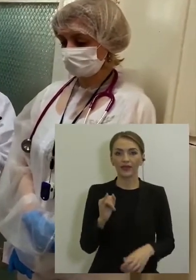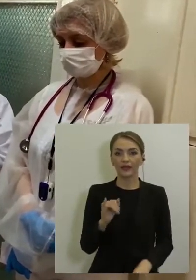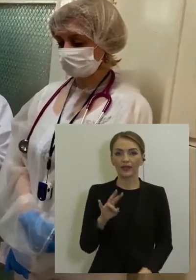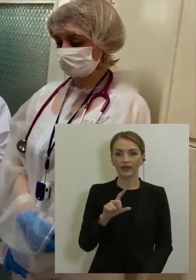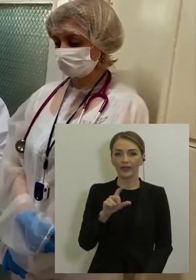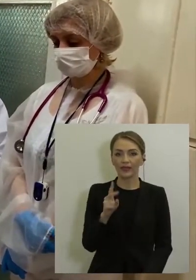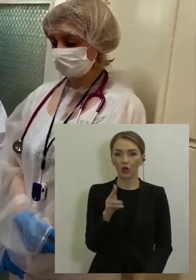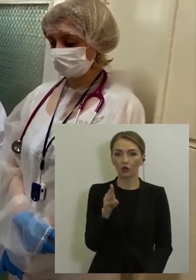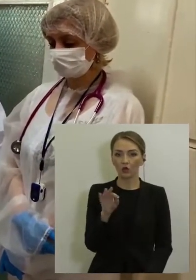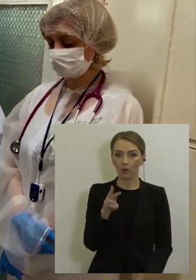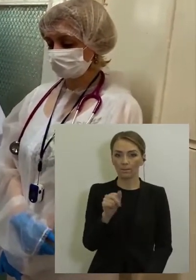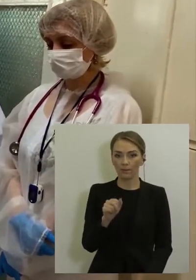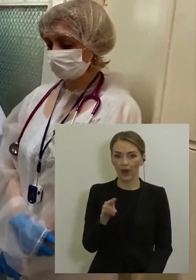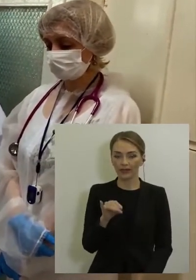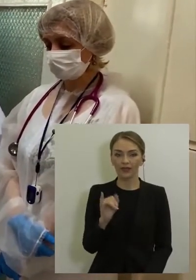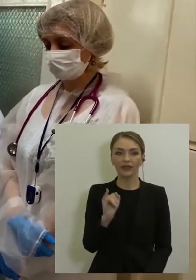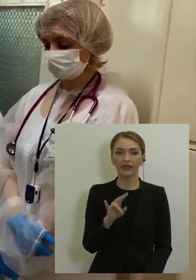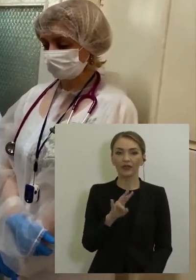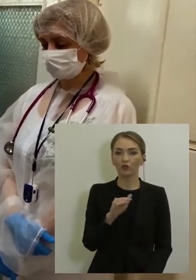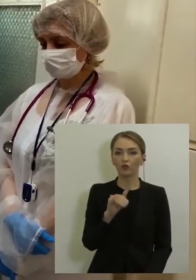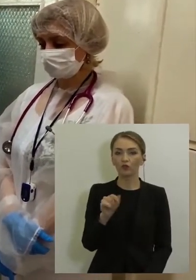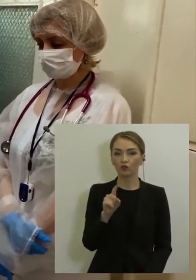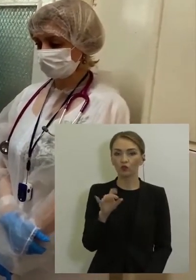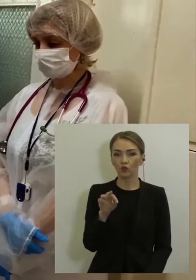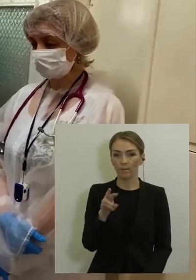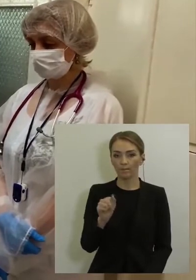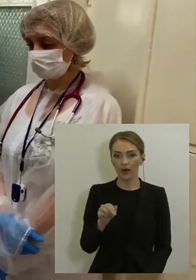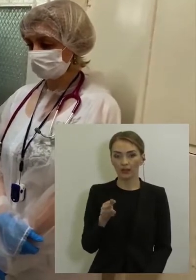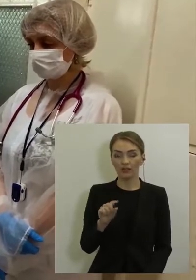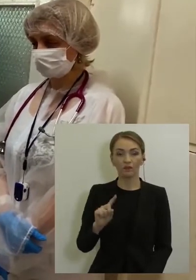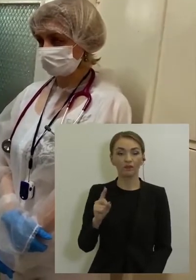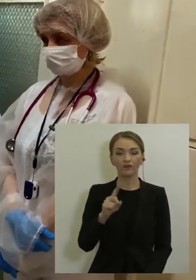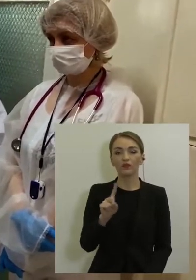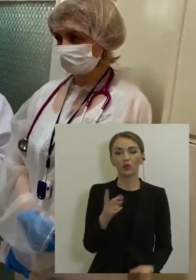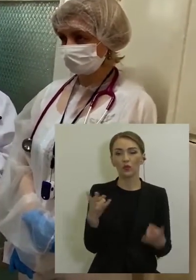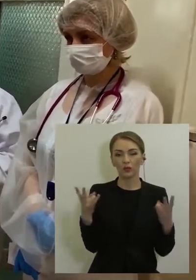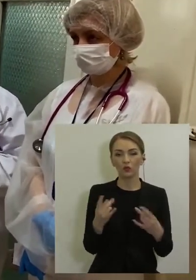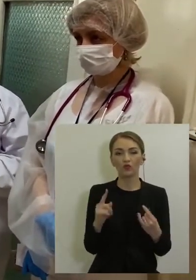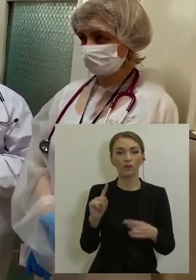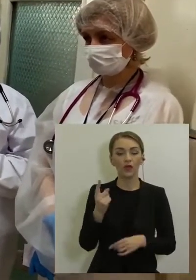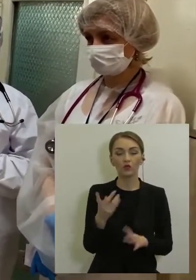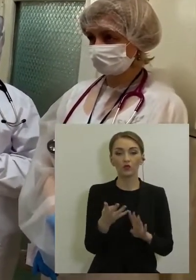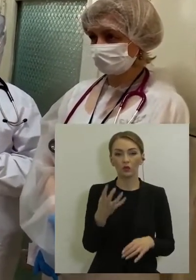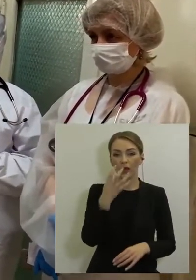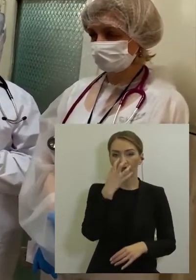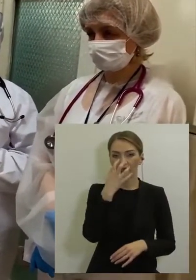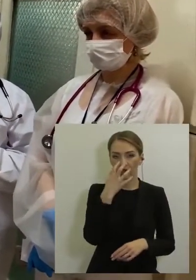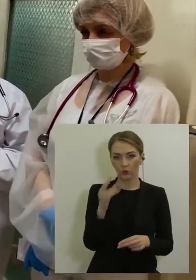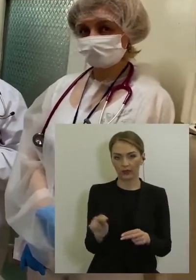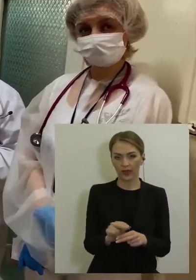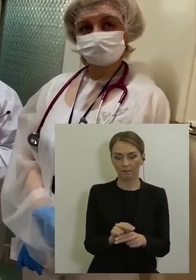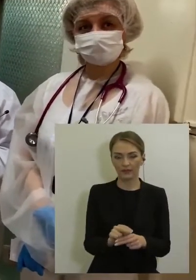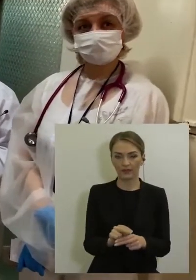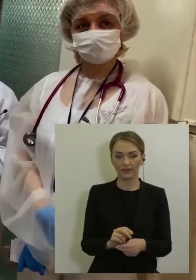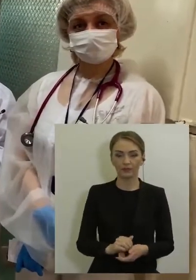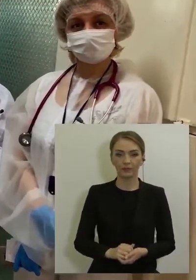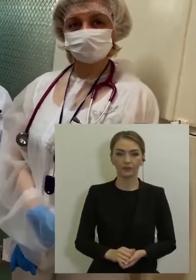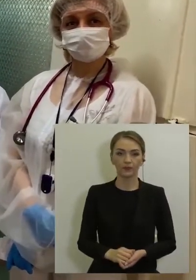ін'єктомати, інфузомати. В принципі, те, що необхідно в першу чергу для кисневої терапії.